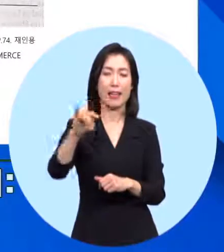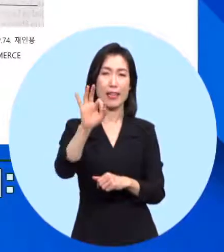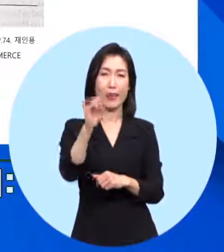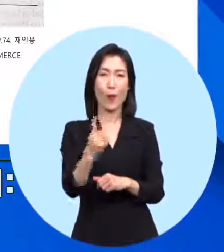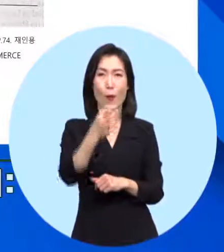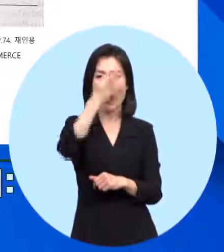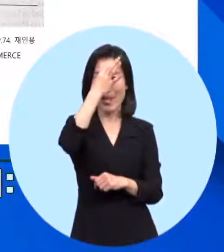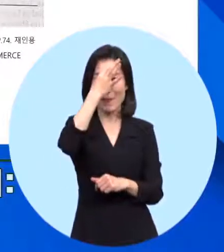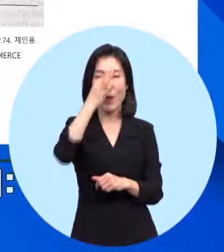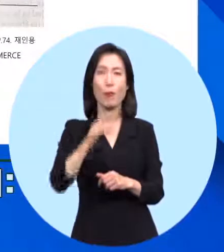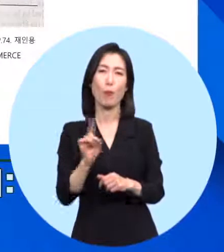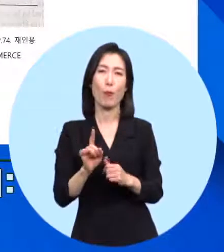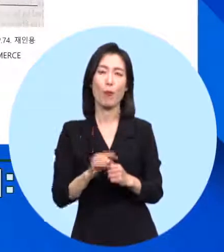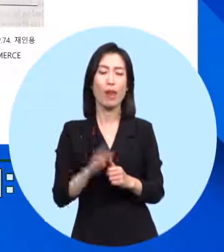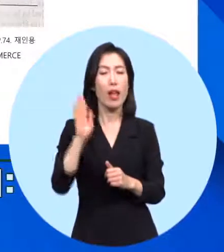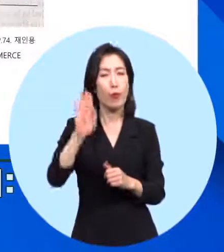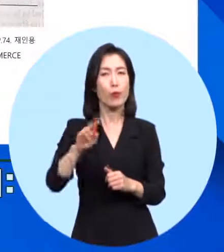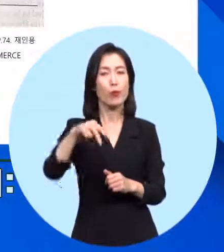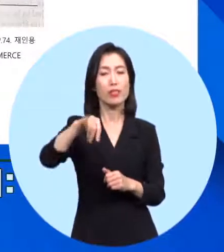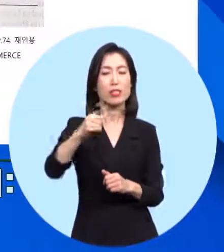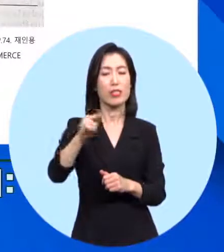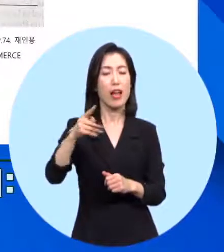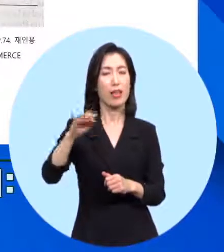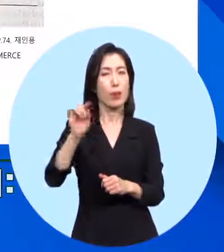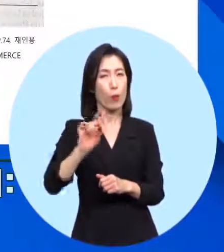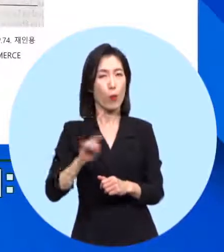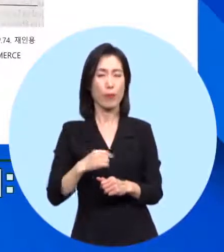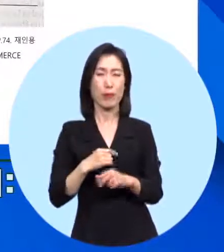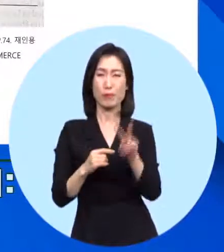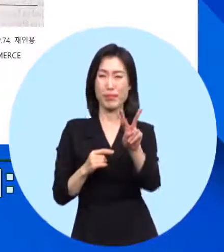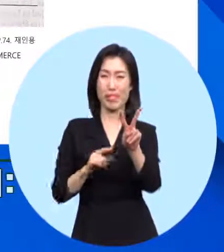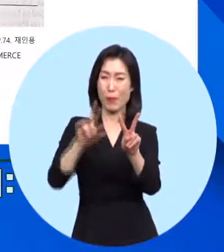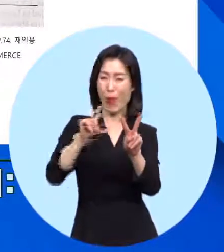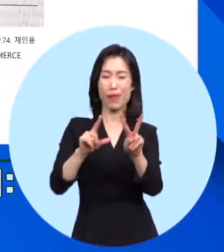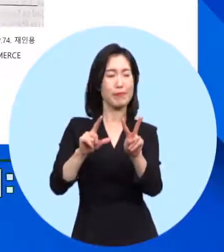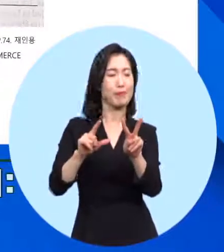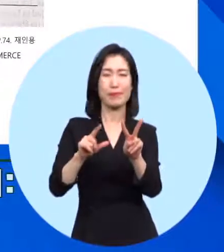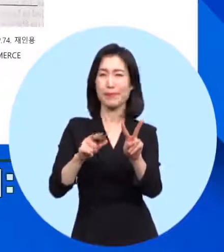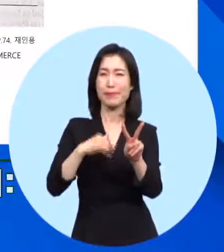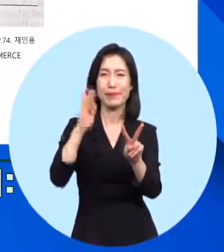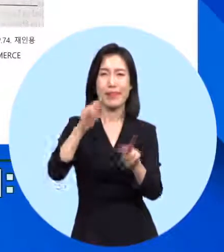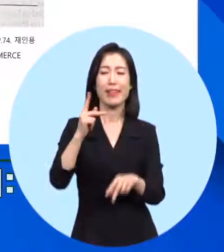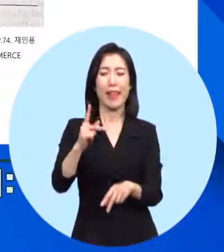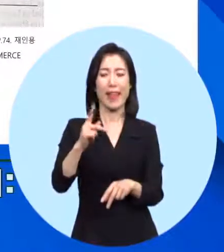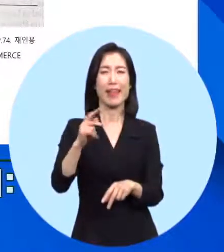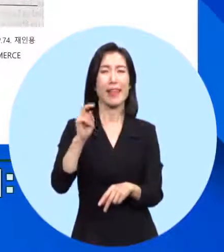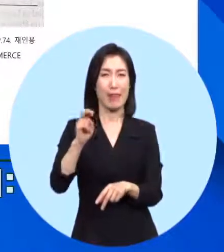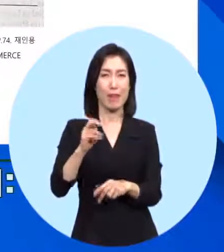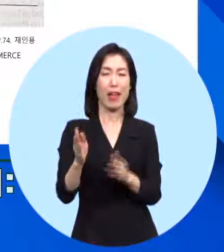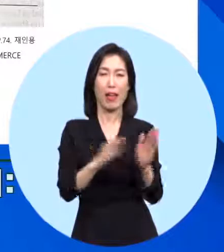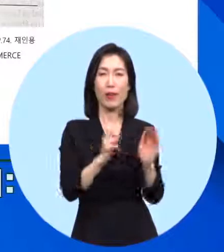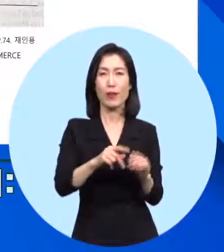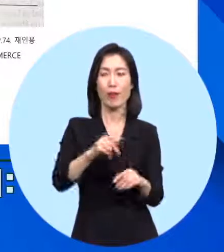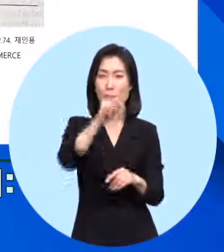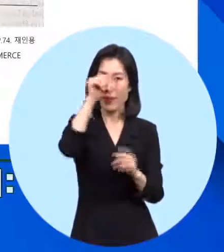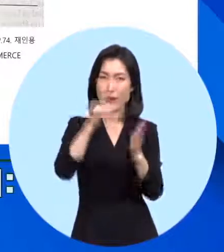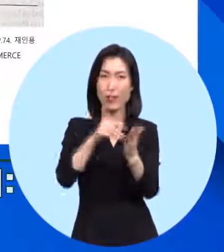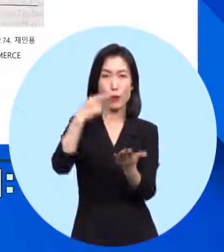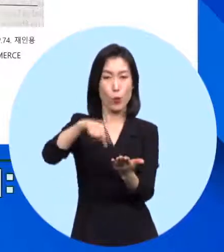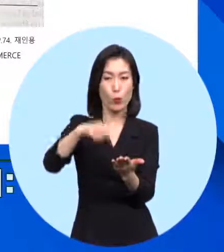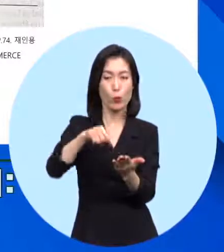것인가. 저는 V자가 아니라 K자다. 그리고 평생교육도